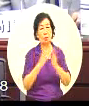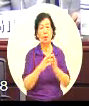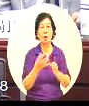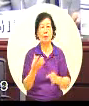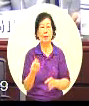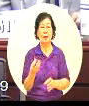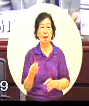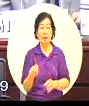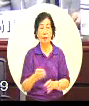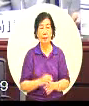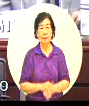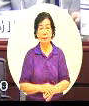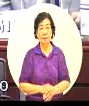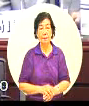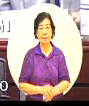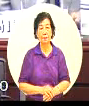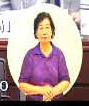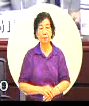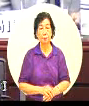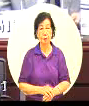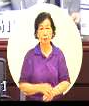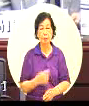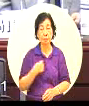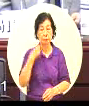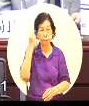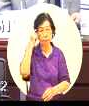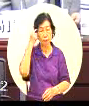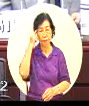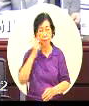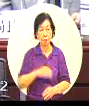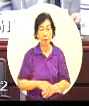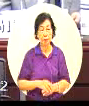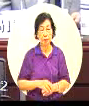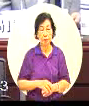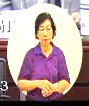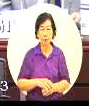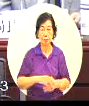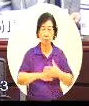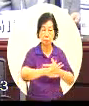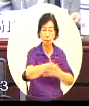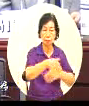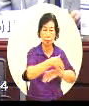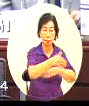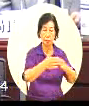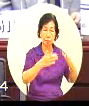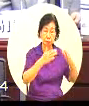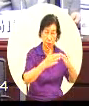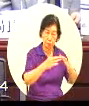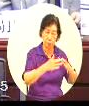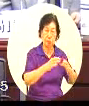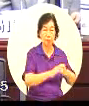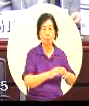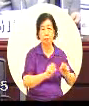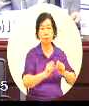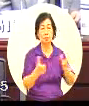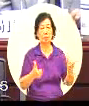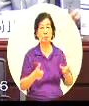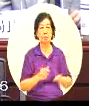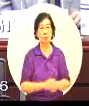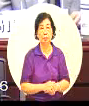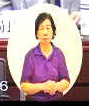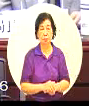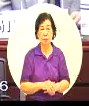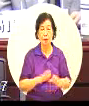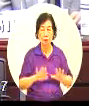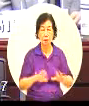役局啊，所以我是认为很多县市都不是一级机关。那我会认为说，在少